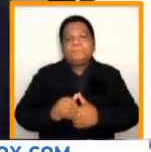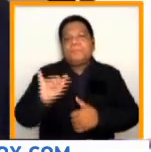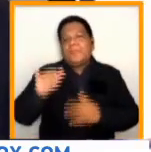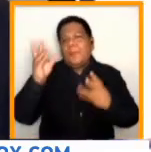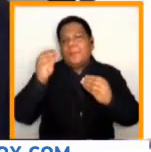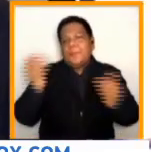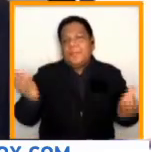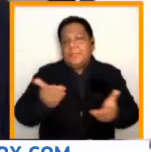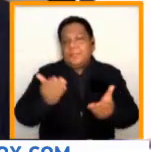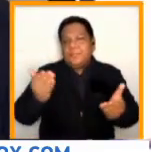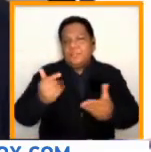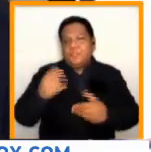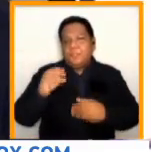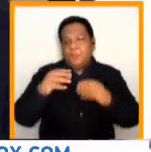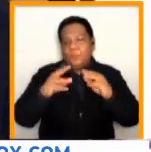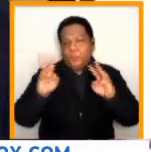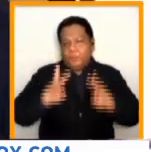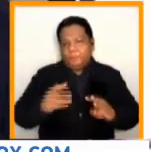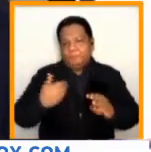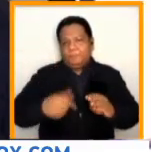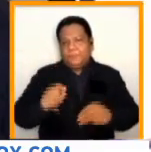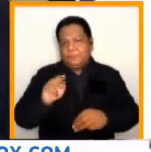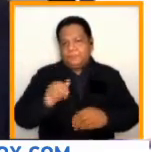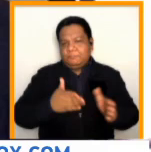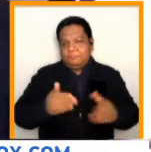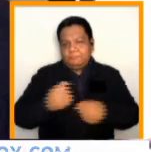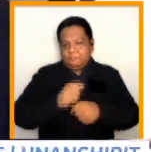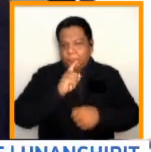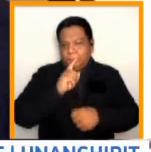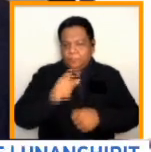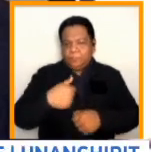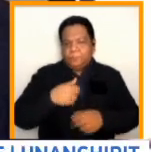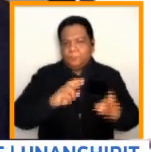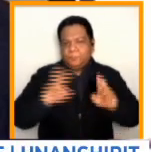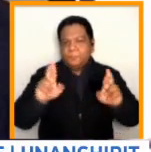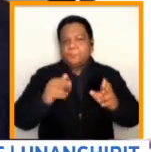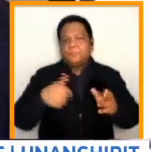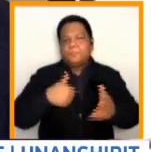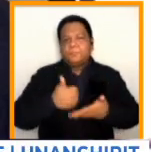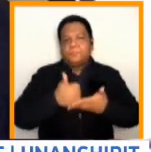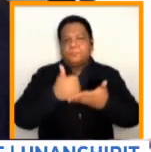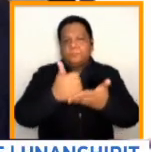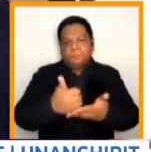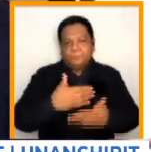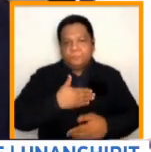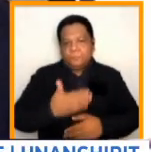magplano para sigurado. I am ready. Servisyong totoo ng GMA News.